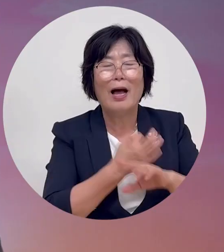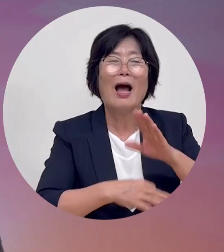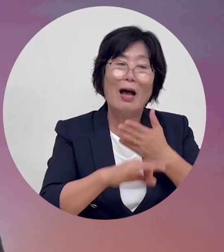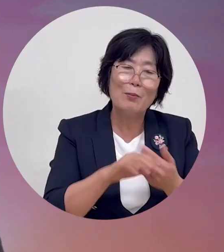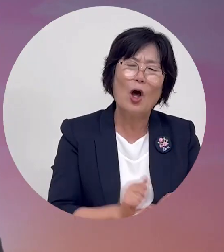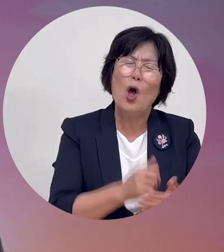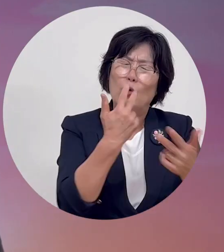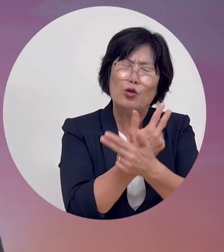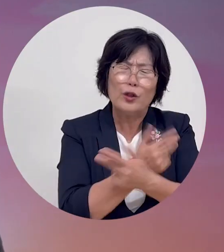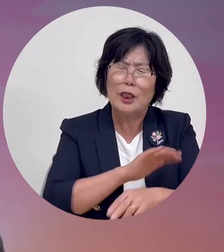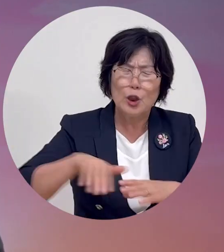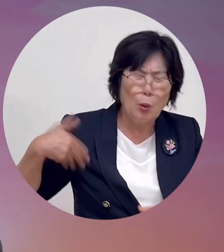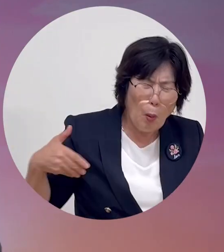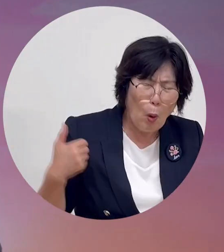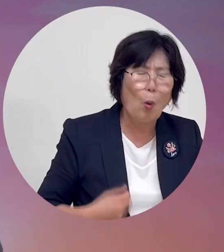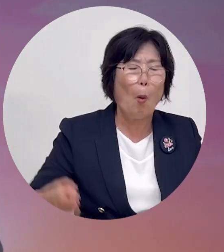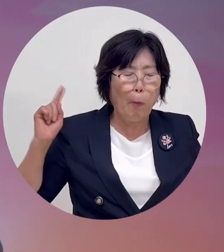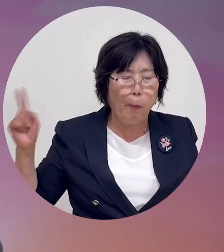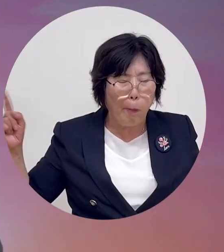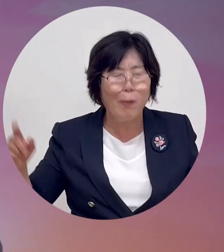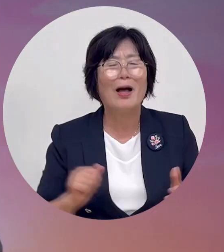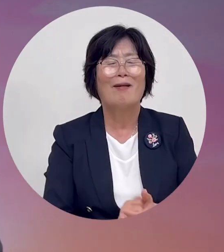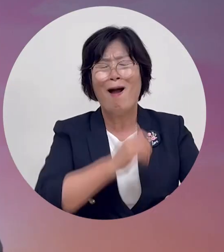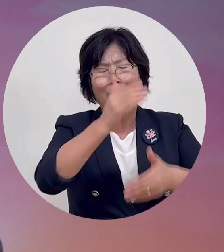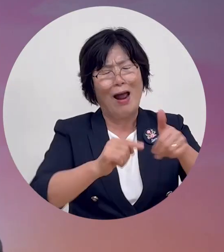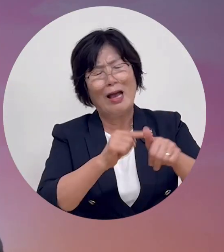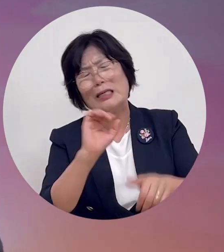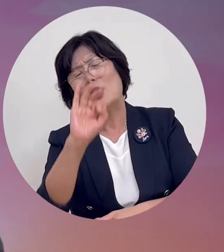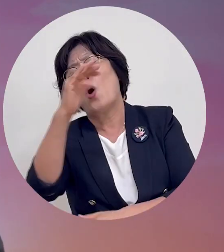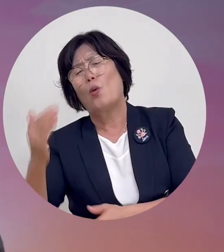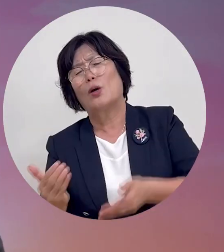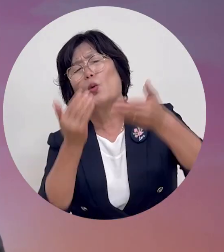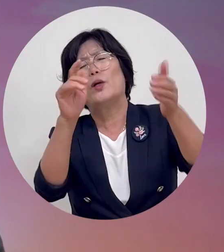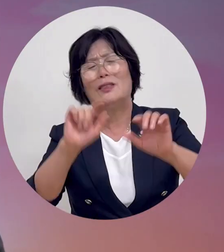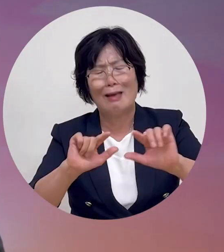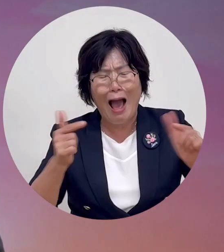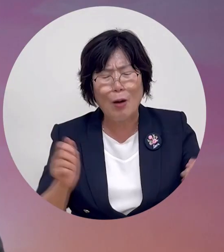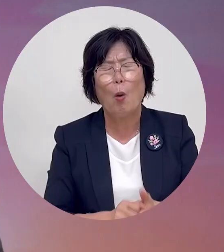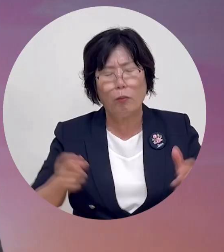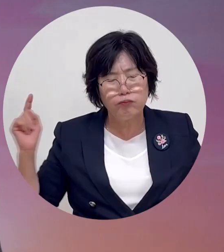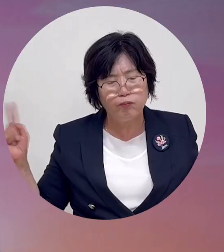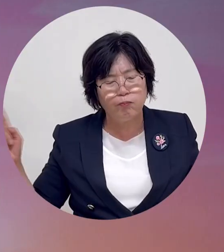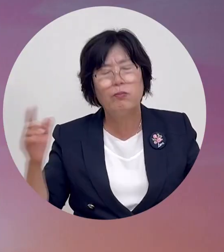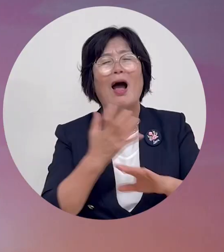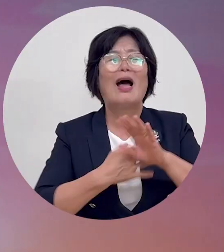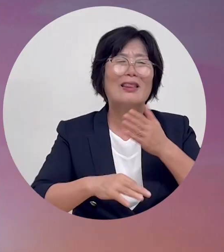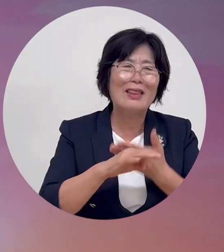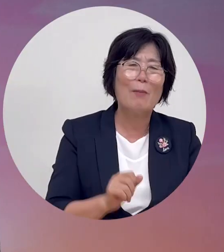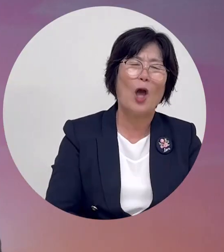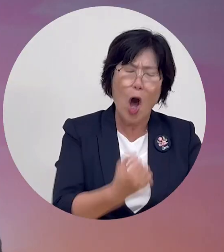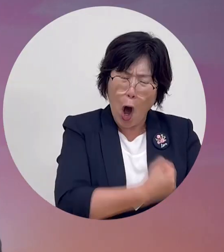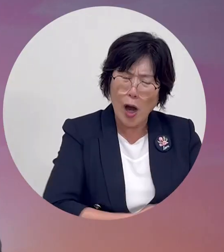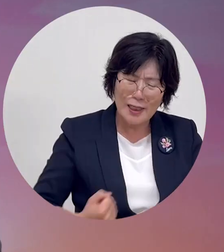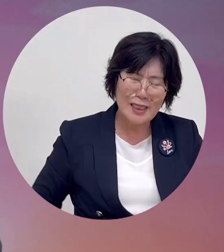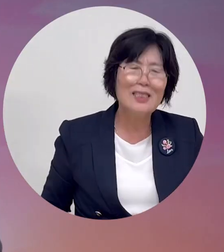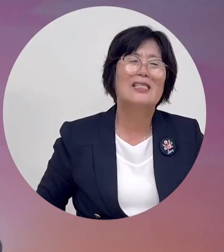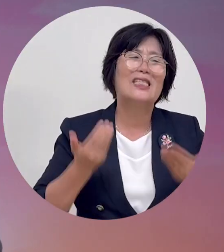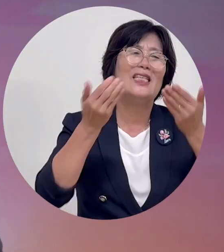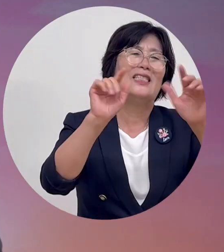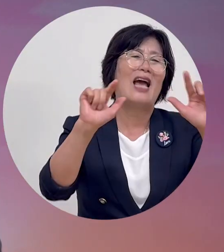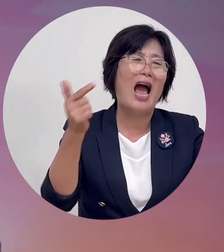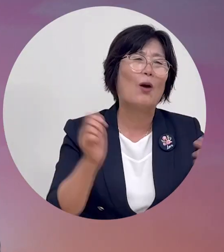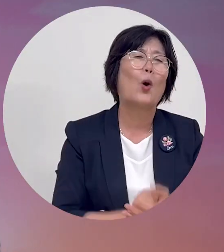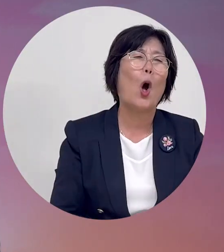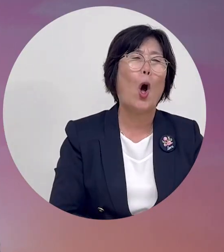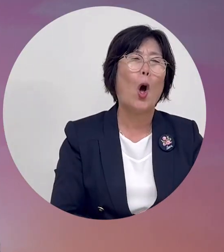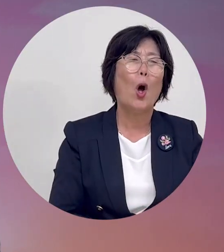주일날인지도 모르고 하나님 앞에 영광을 돌려야 하는데 영광을 돌리려고 하지도 않고, 헌신을, 여러분 우리를